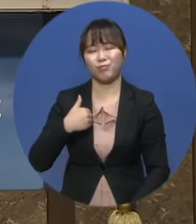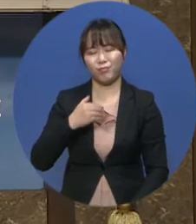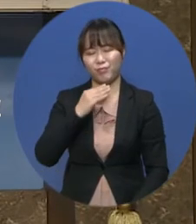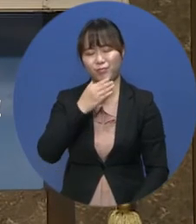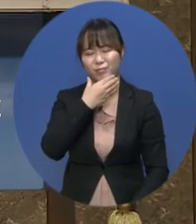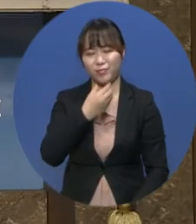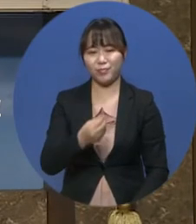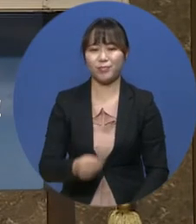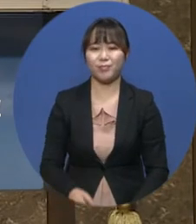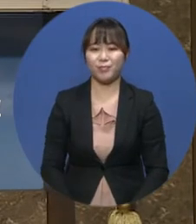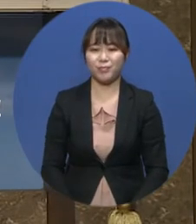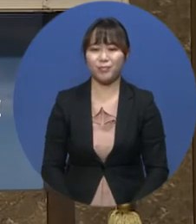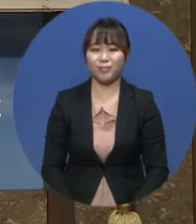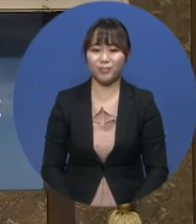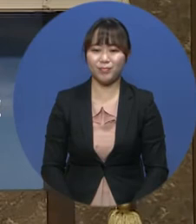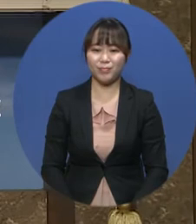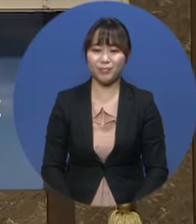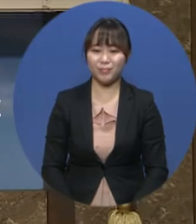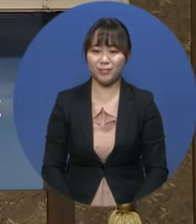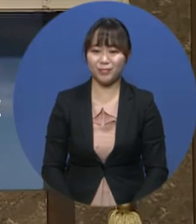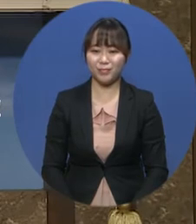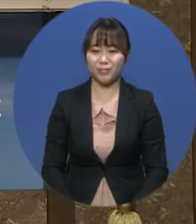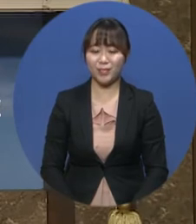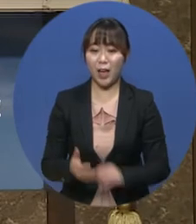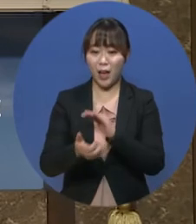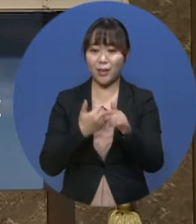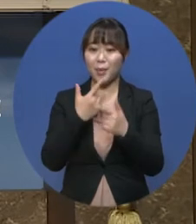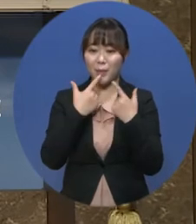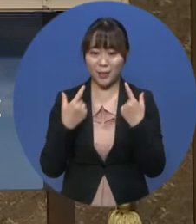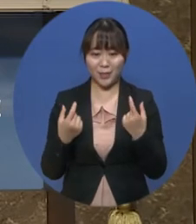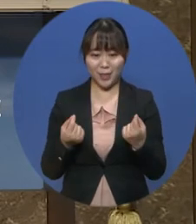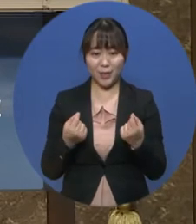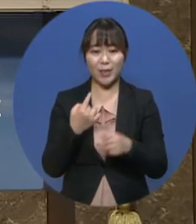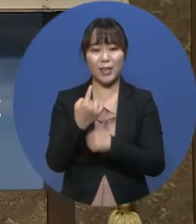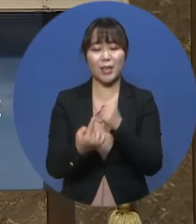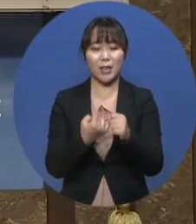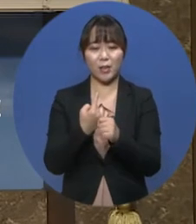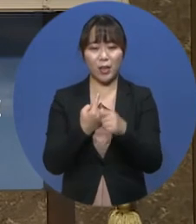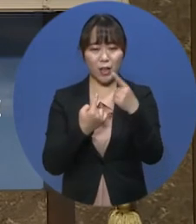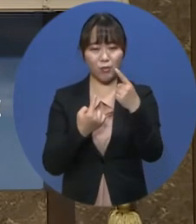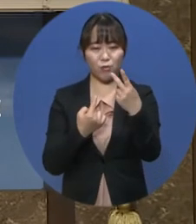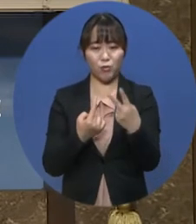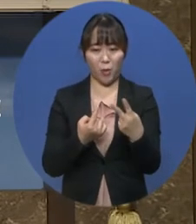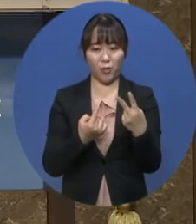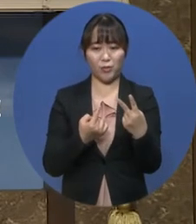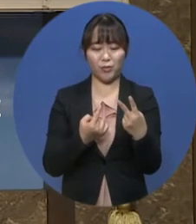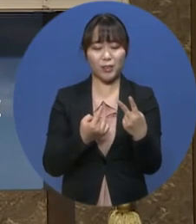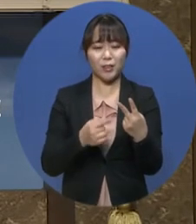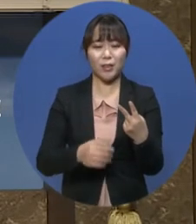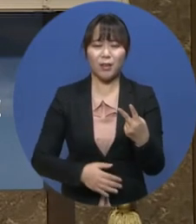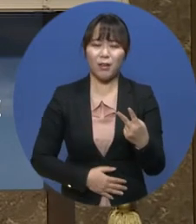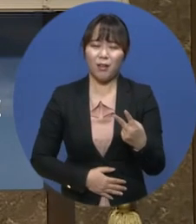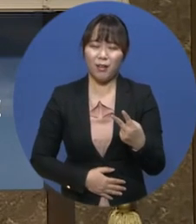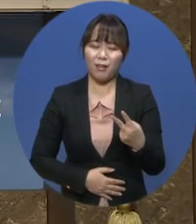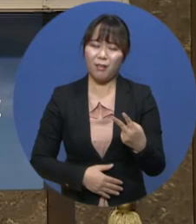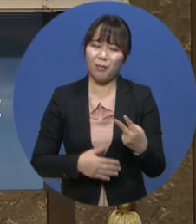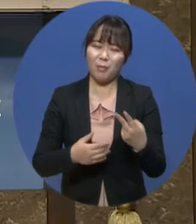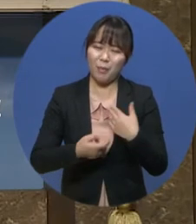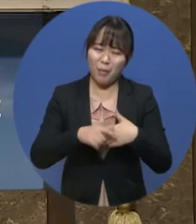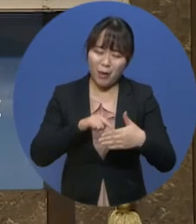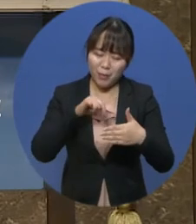행복을 행복하죠 4 아까 말씀드린대로 일 년에 한두 번은 마음속으로